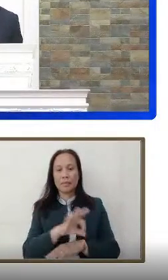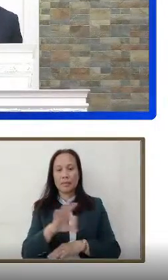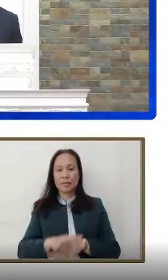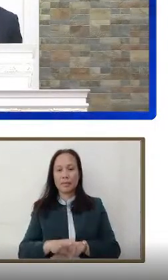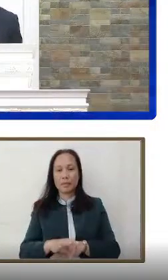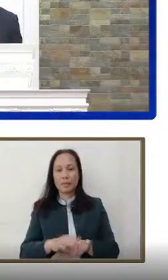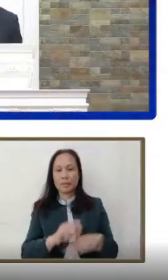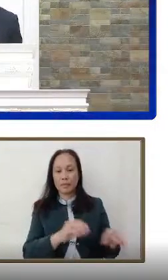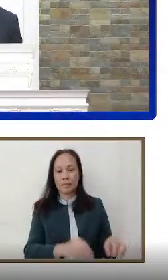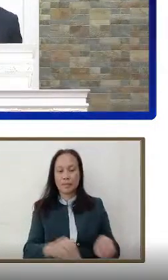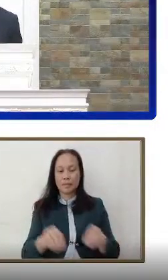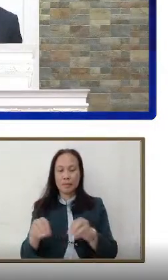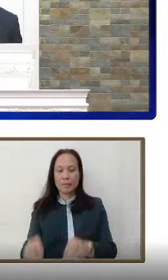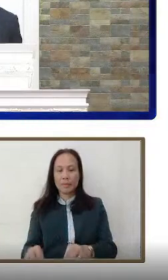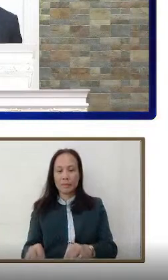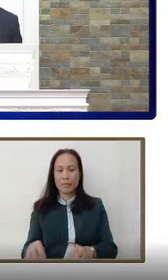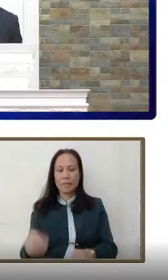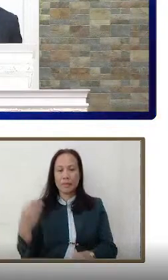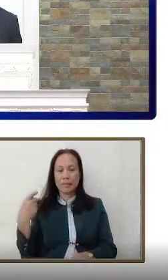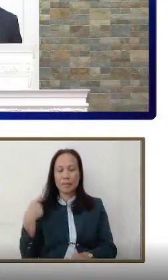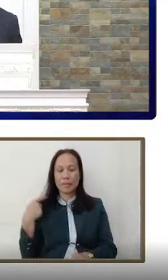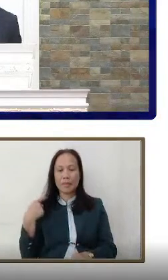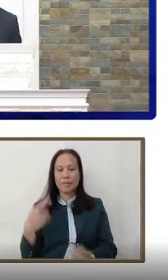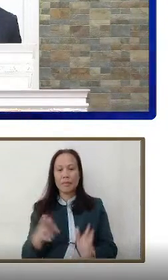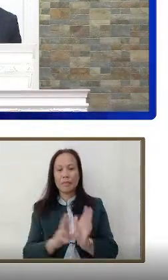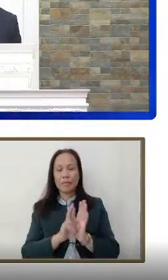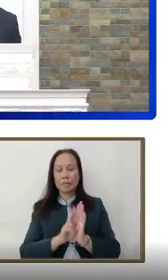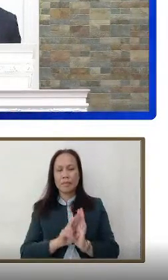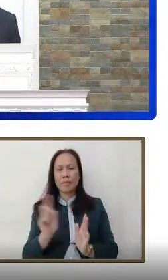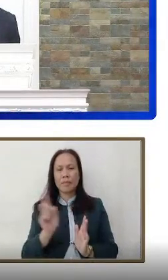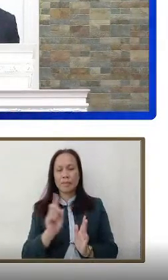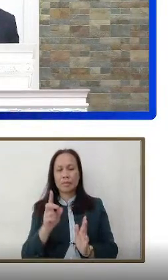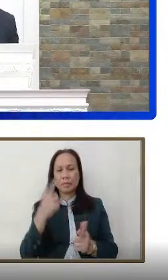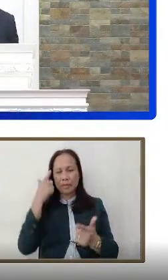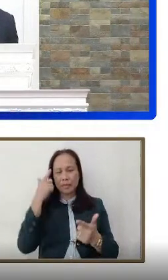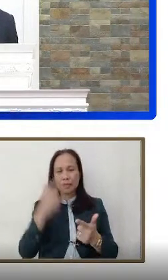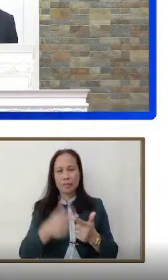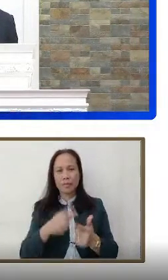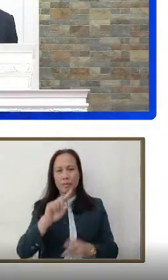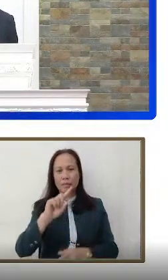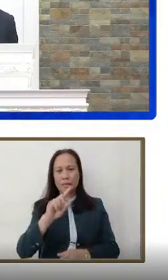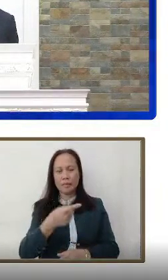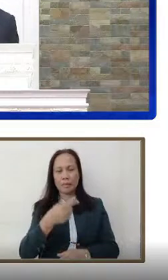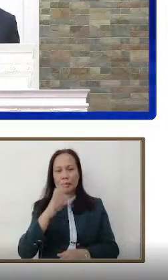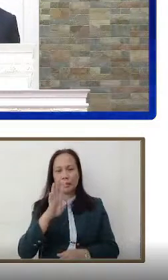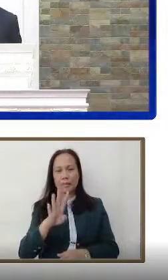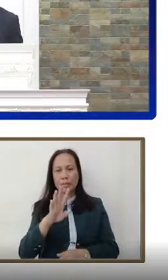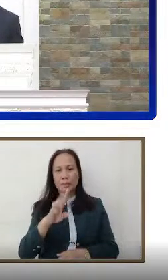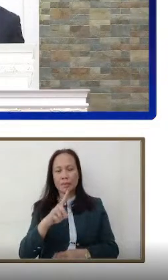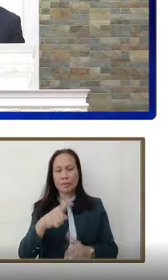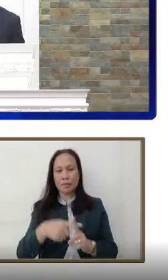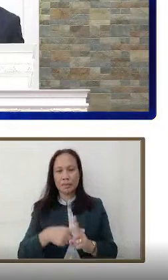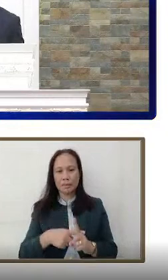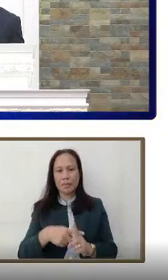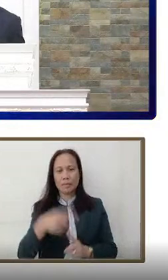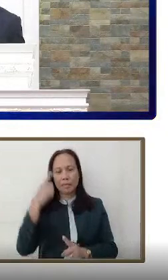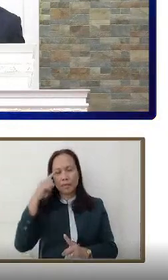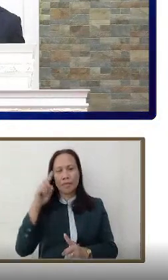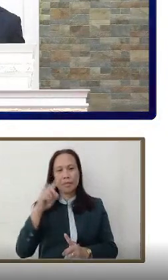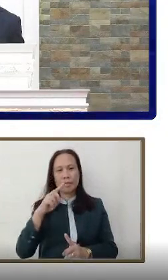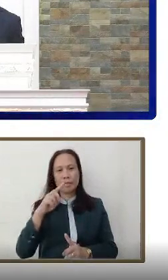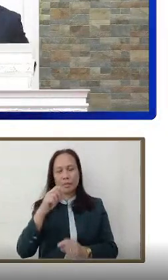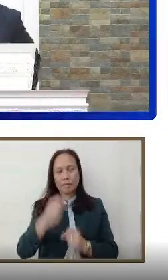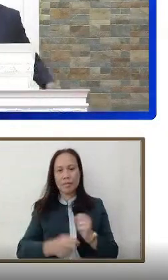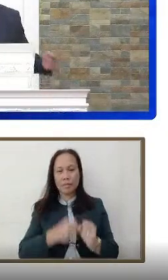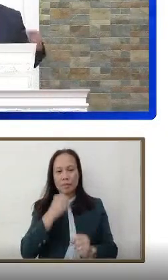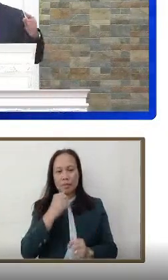lalagyan po natin yan ng mga requirements. Anong goal mo for the first 4 months? Anong goal mo for the year, for this year? Anong